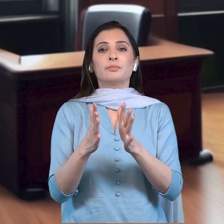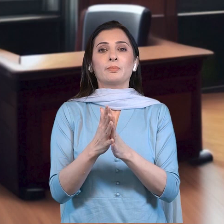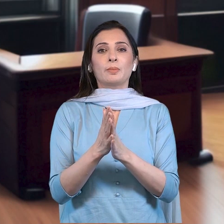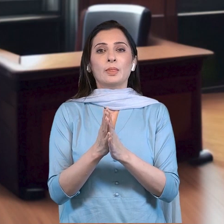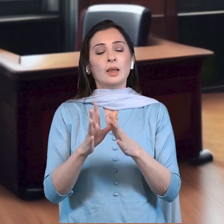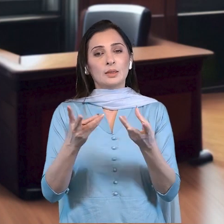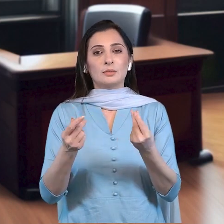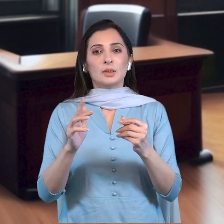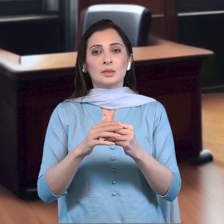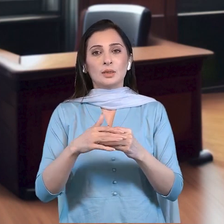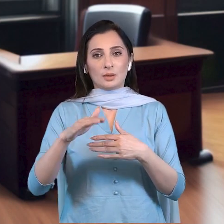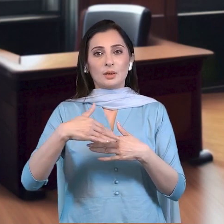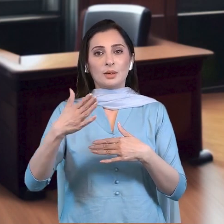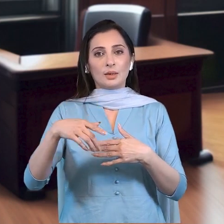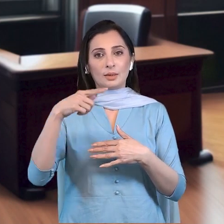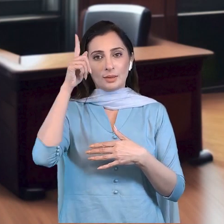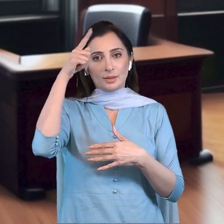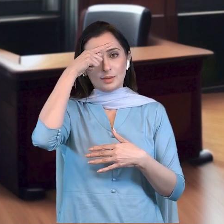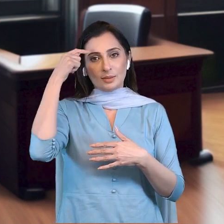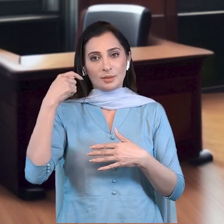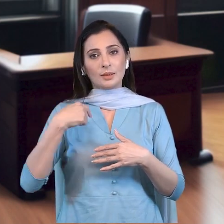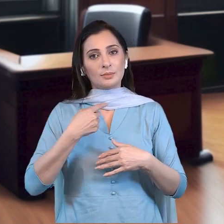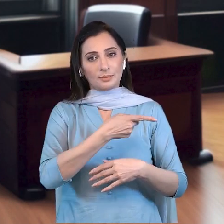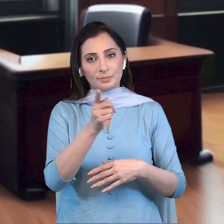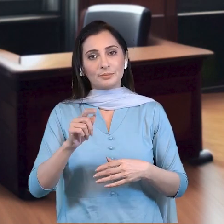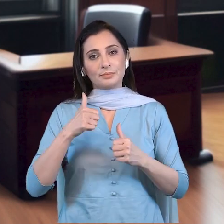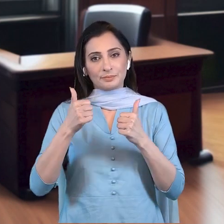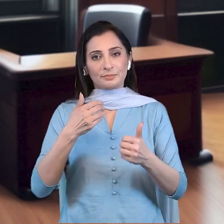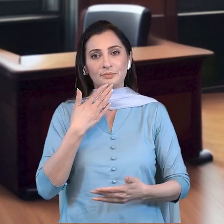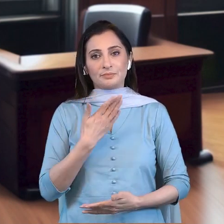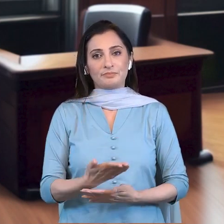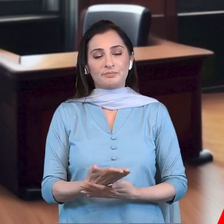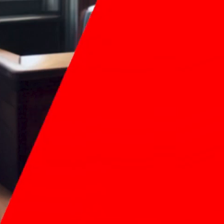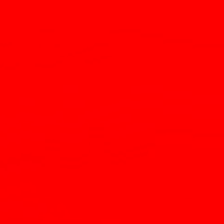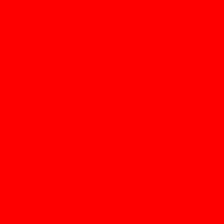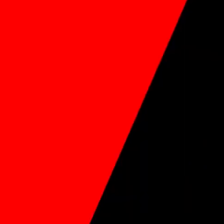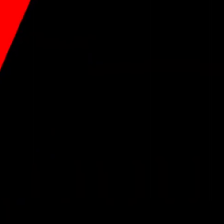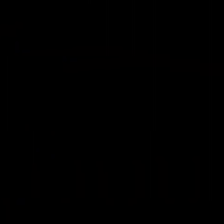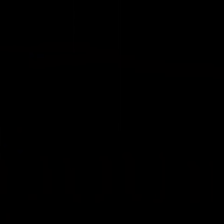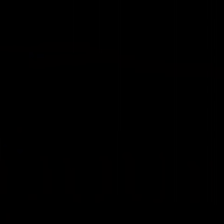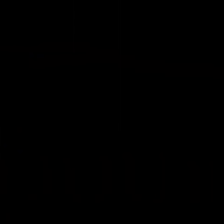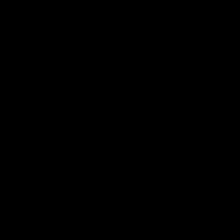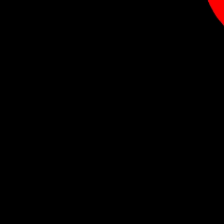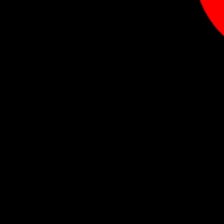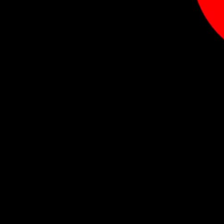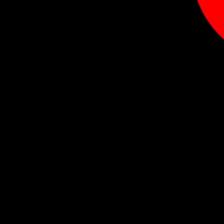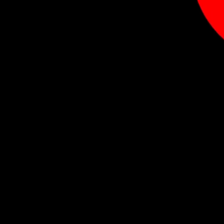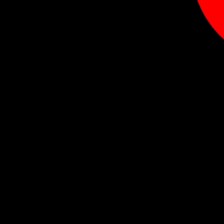انشاءاللہ آئی تھنک کہ حالات ہم سب کے بہتر ہو جائیں گے. تھینک یو.